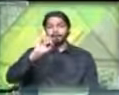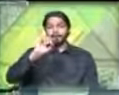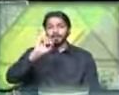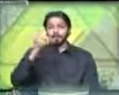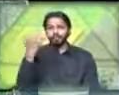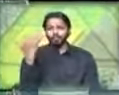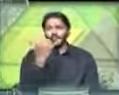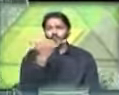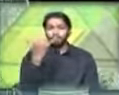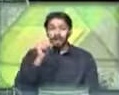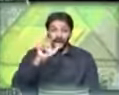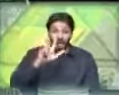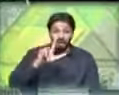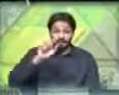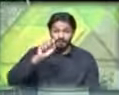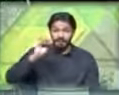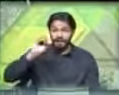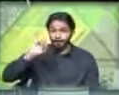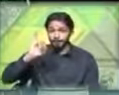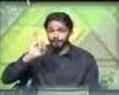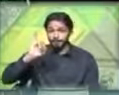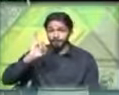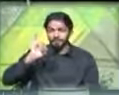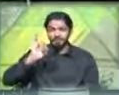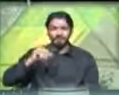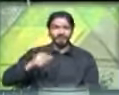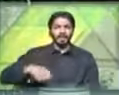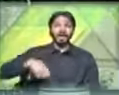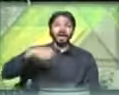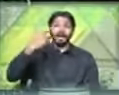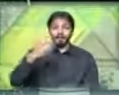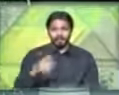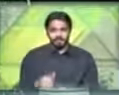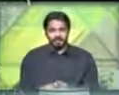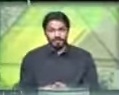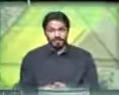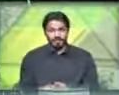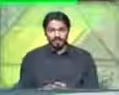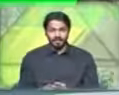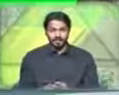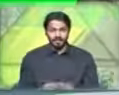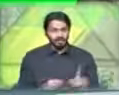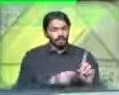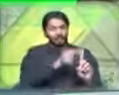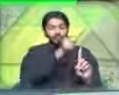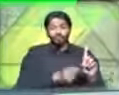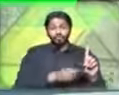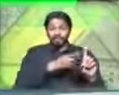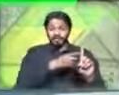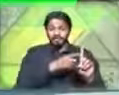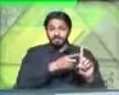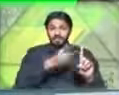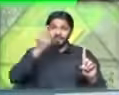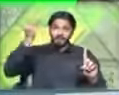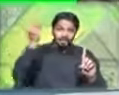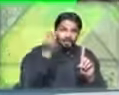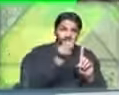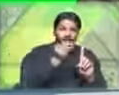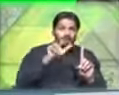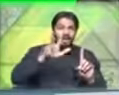نعمة من أجل وأكرم نعم الله على العبد سبحان الله.